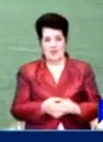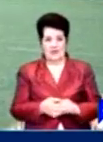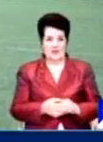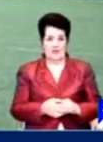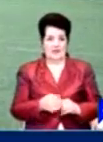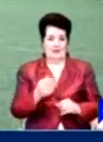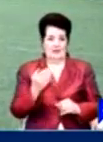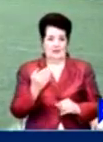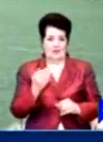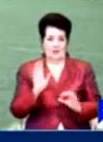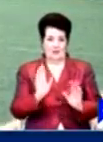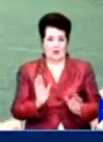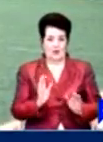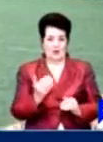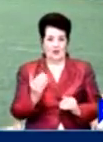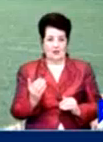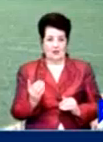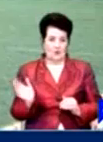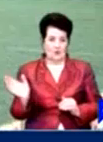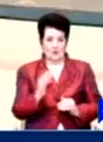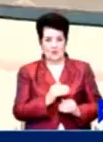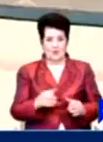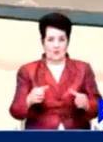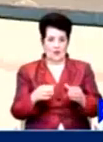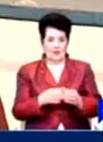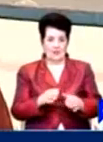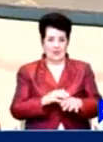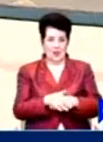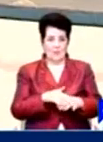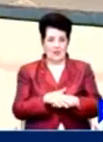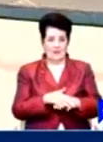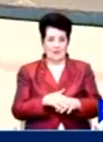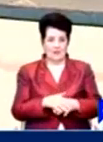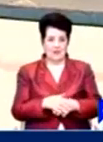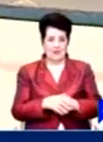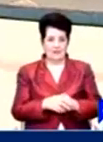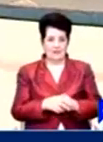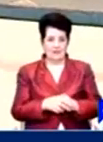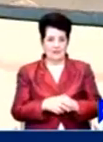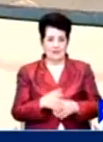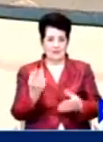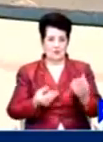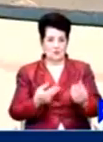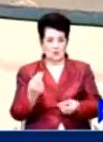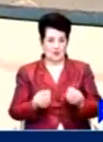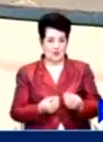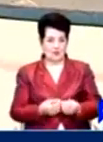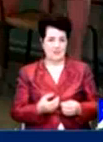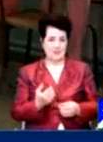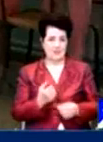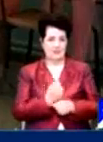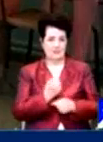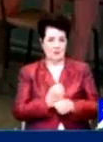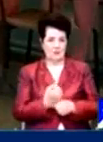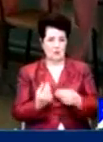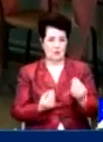putem să ne distrăm cu tot colectivul. La matematică am socotit, ne-am jucat. Am făcut jocuri.